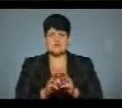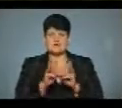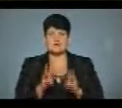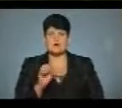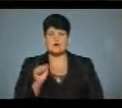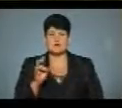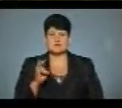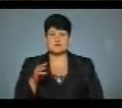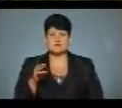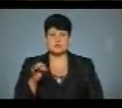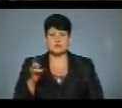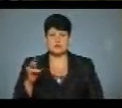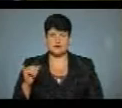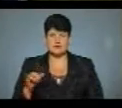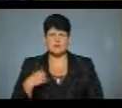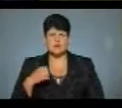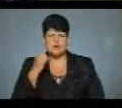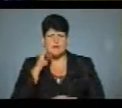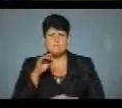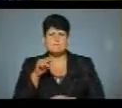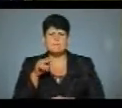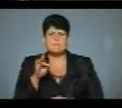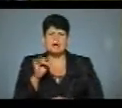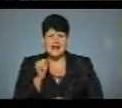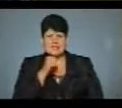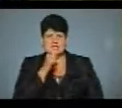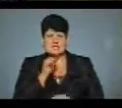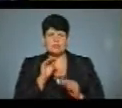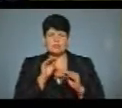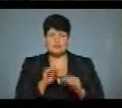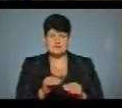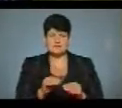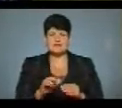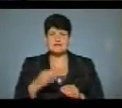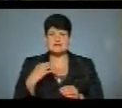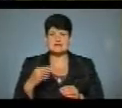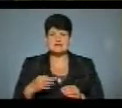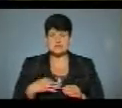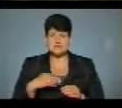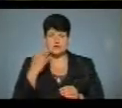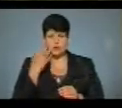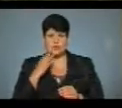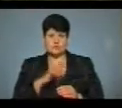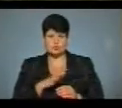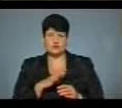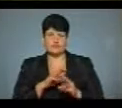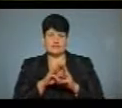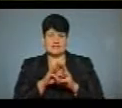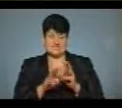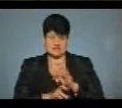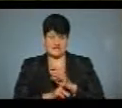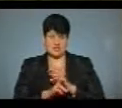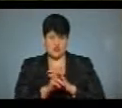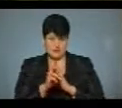Антонія. То мої прадіди поставили цю фігуру на честь, як син висвятився на священника. В цьому